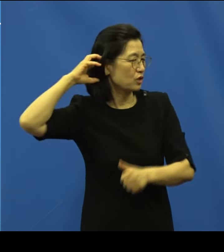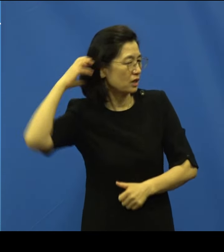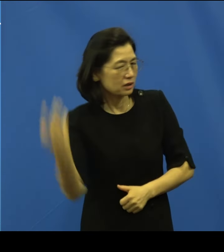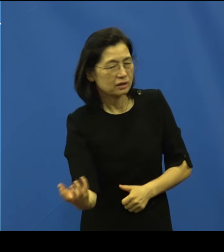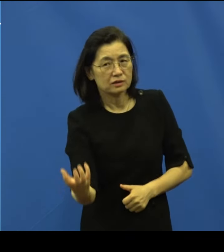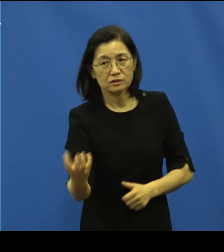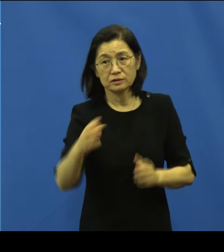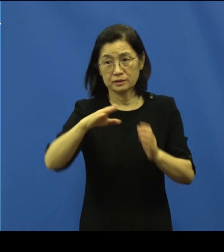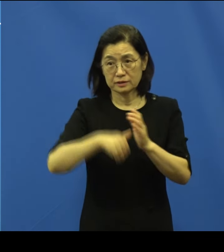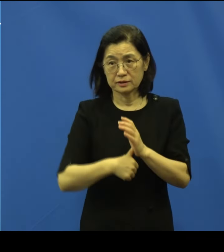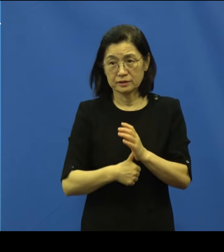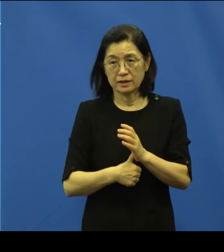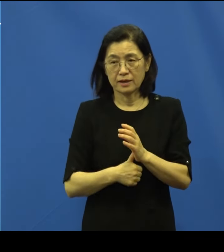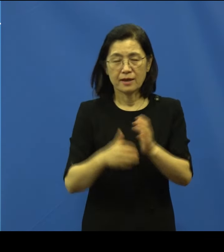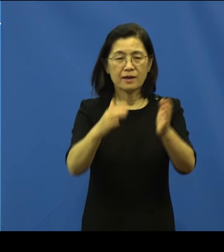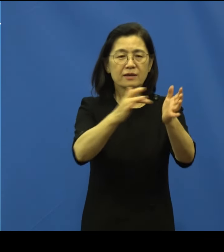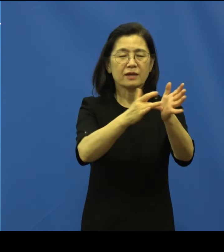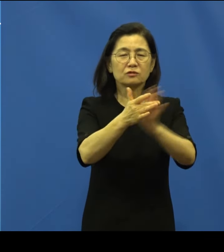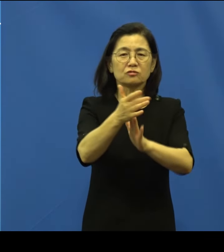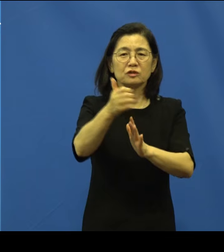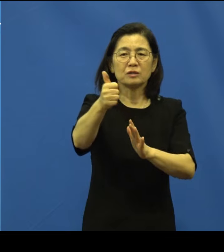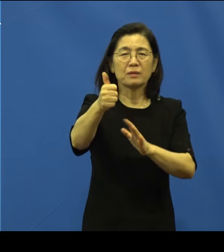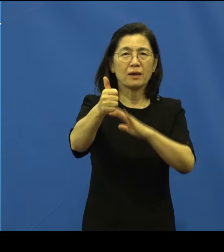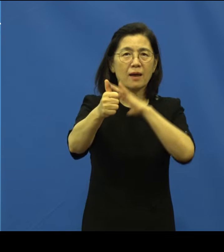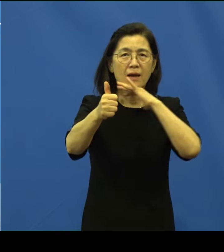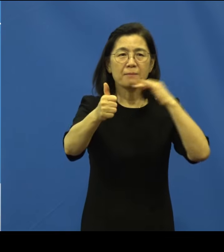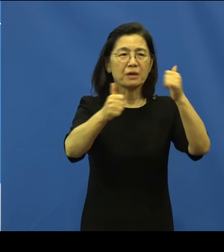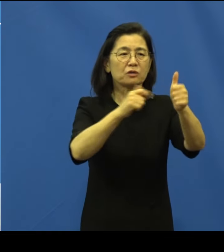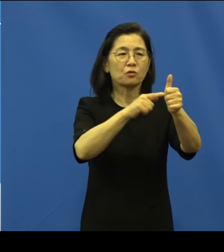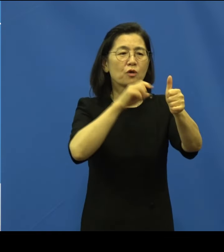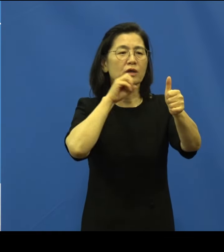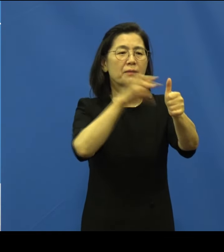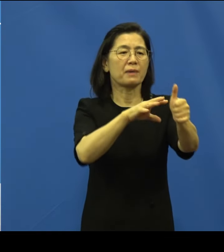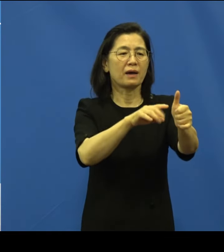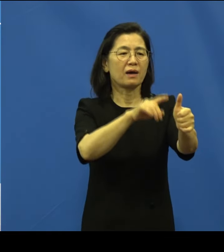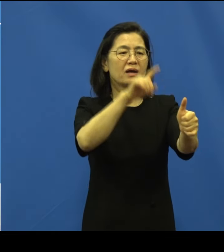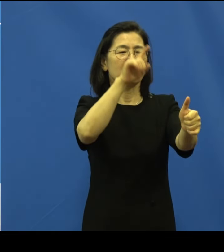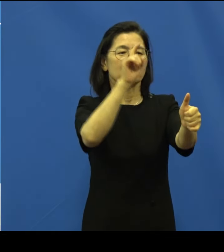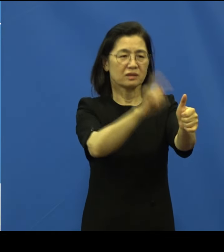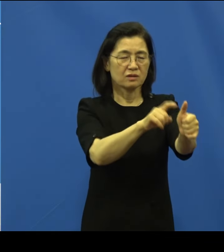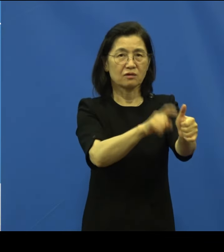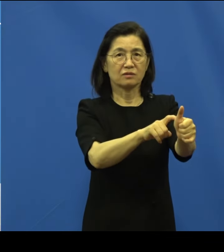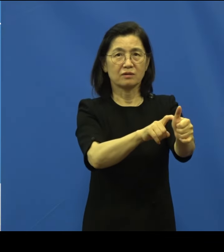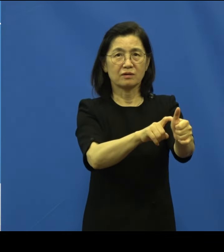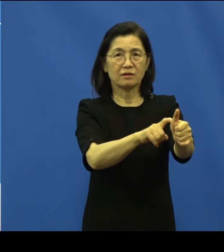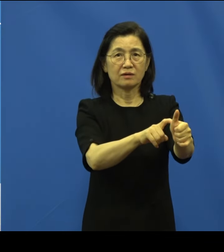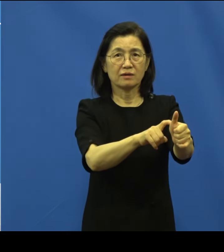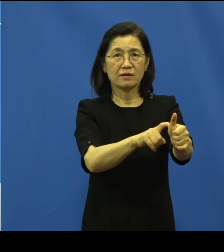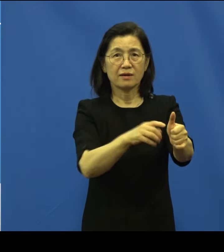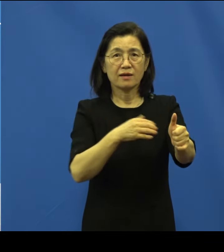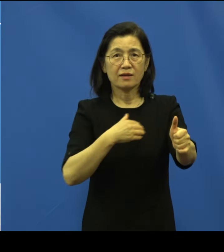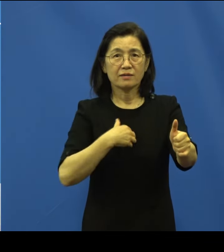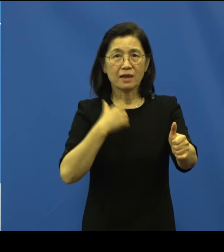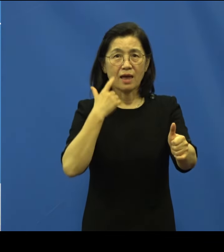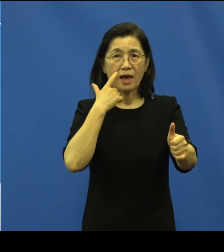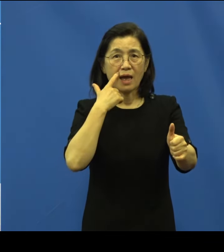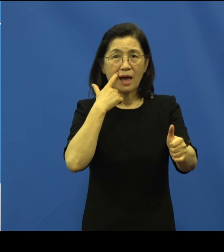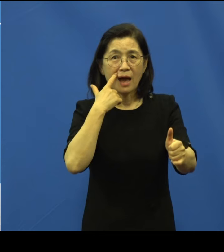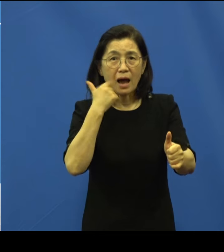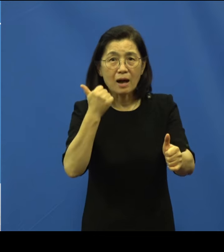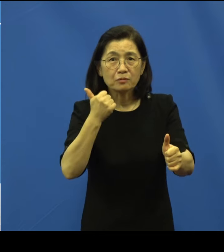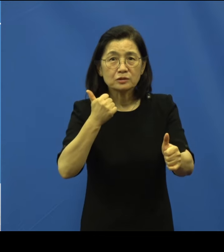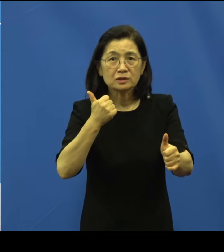그러니까 예수님이 뭐라고 하는지 아세요? 마태복음 26장 53절에 너는 내가 내 아버지께 구하여